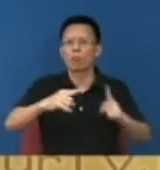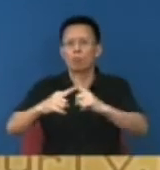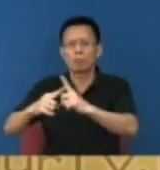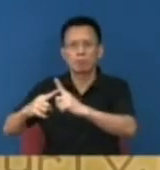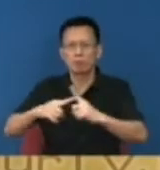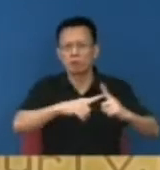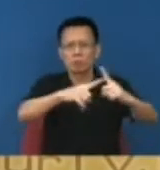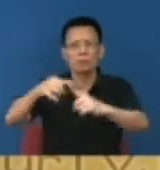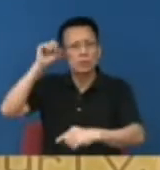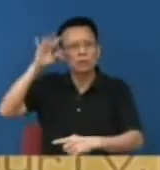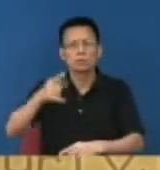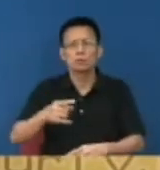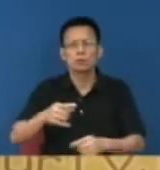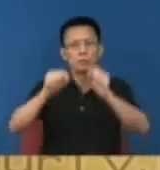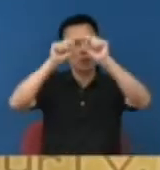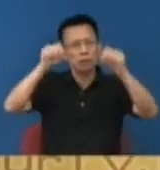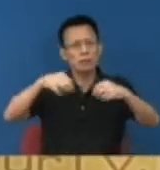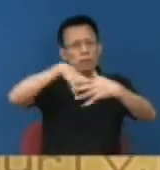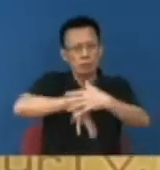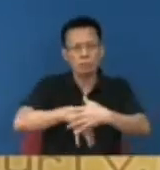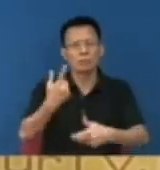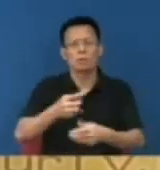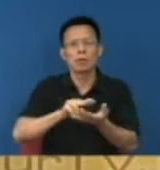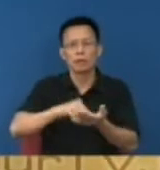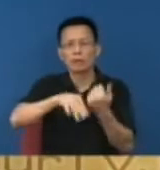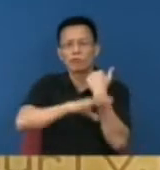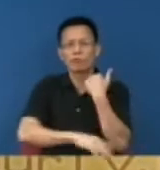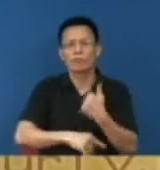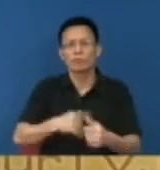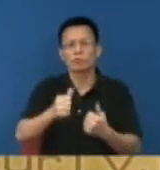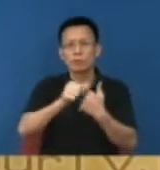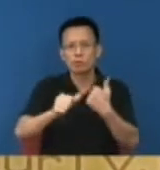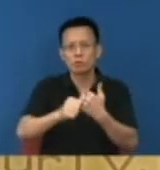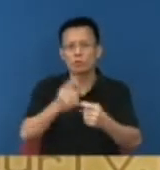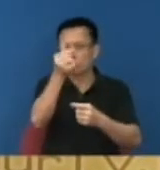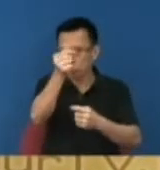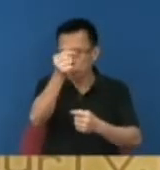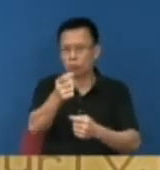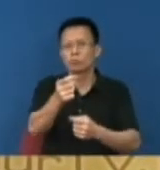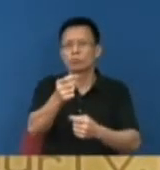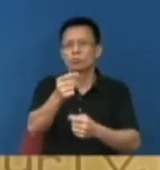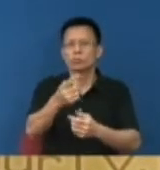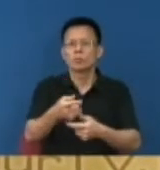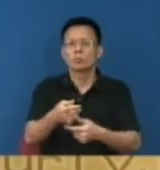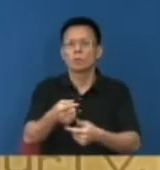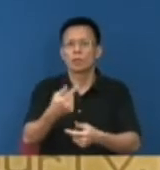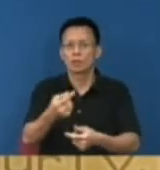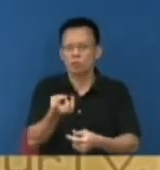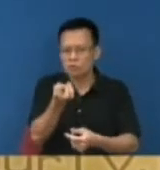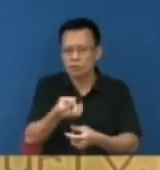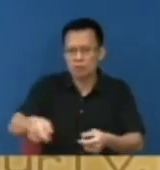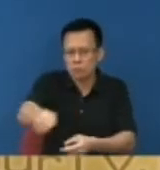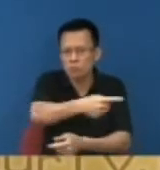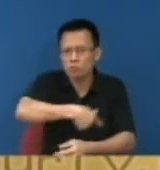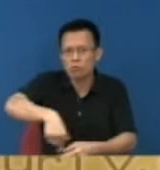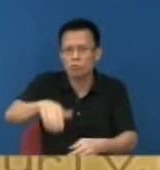咁但係個問題就係在於我哋嘅立法會有一半嘅議員咧係由呢、這個小院子選舉產